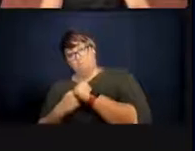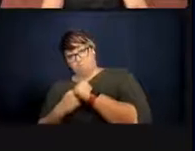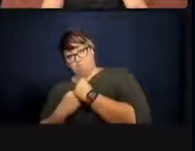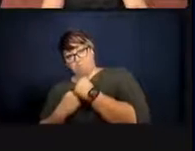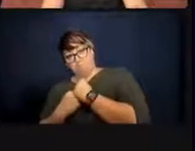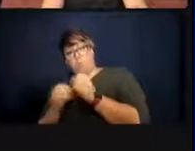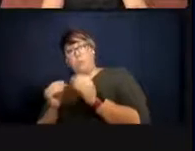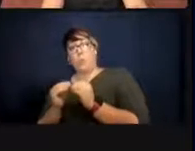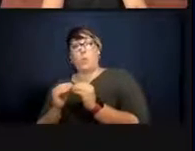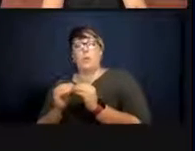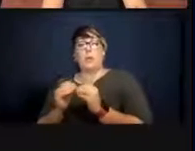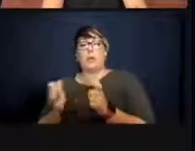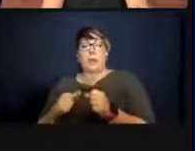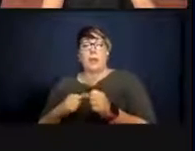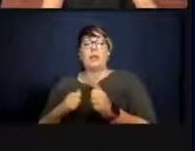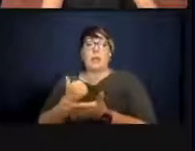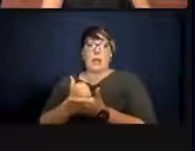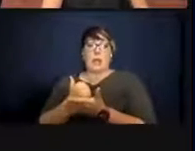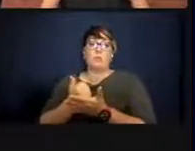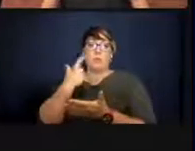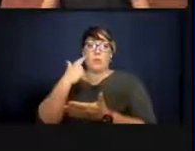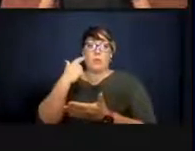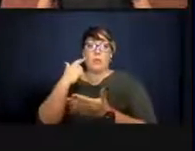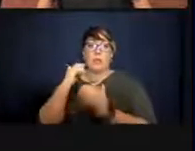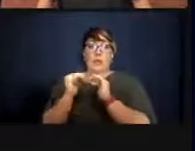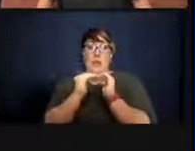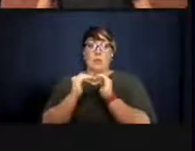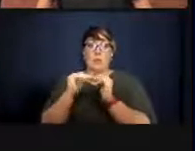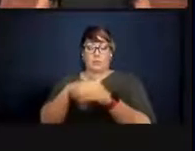هناك بعض الحاجة